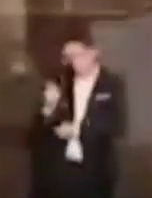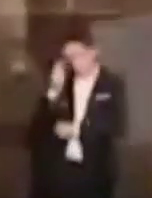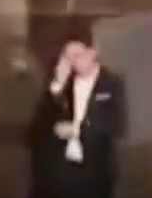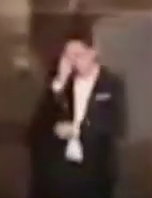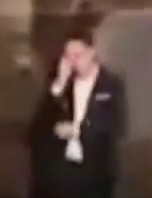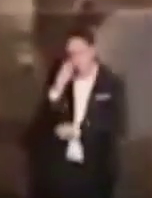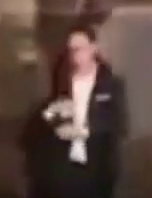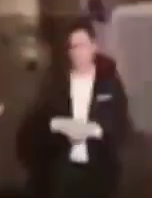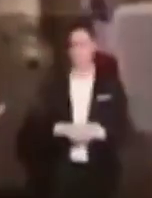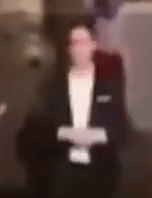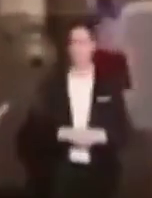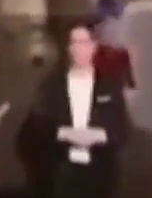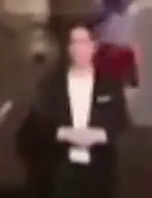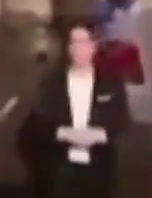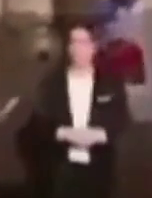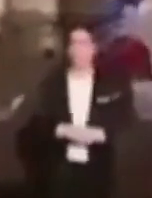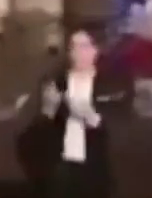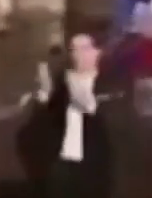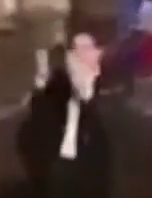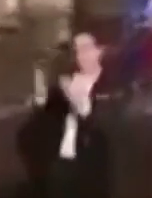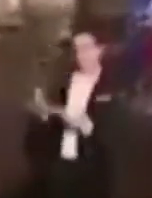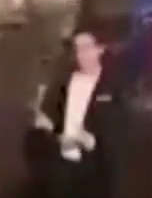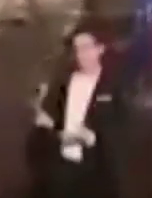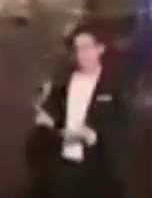می آیند تا معالجه شوند.